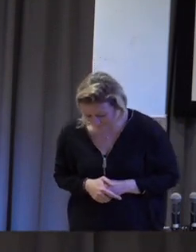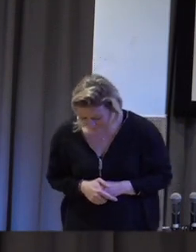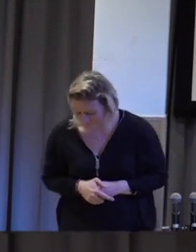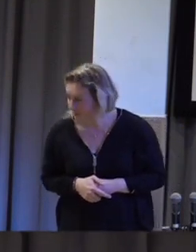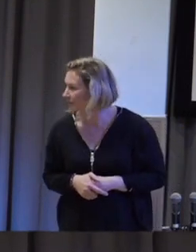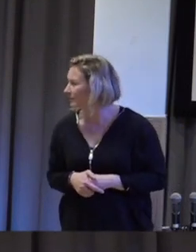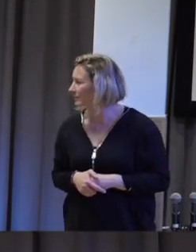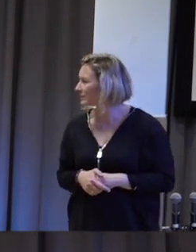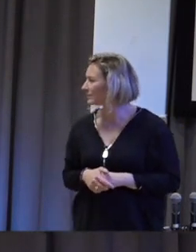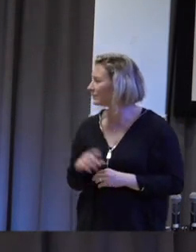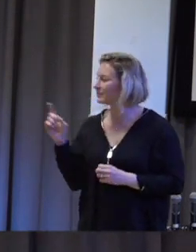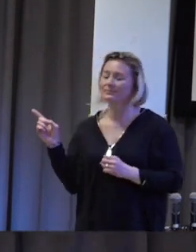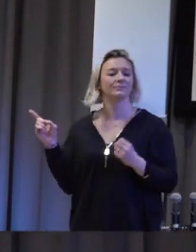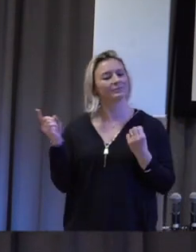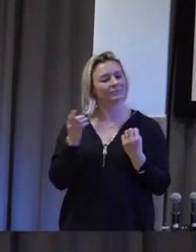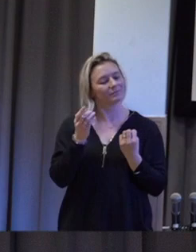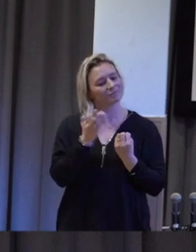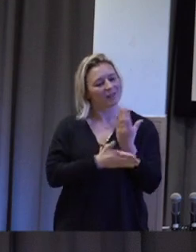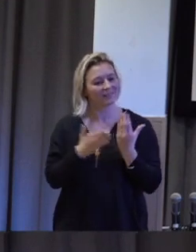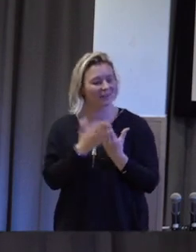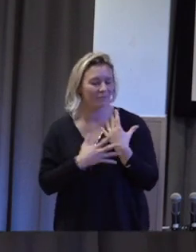Alors, mon message de ce matin